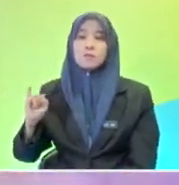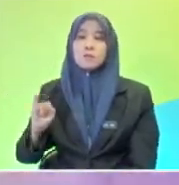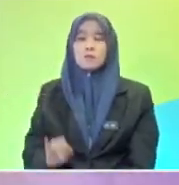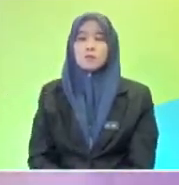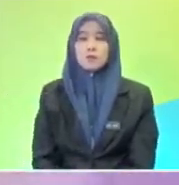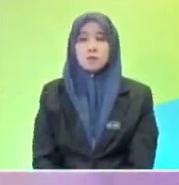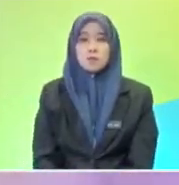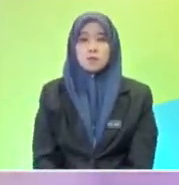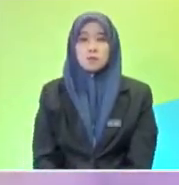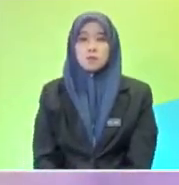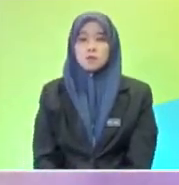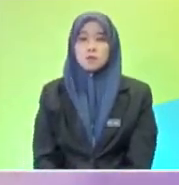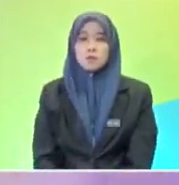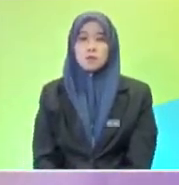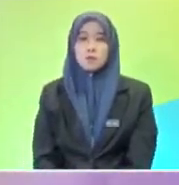disedari